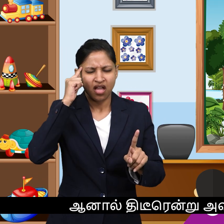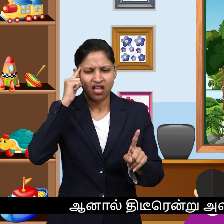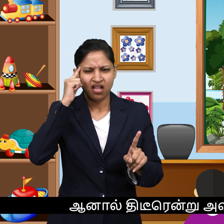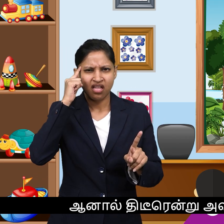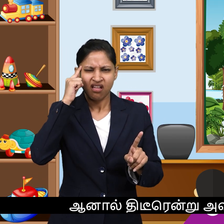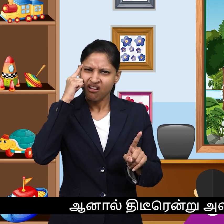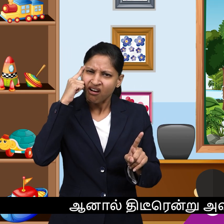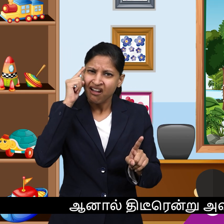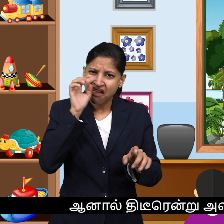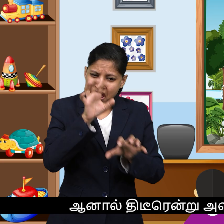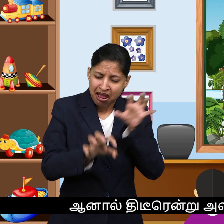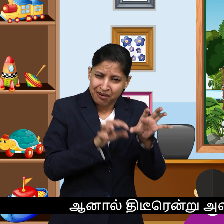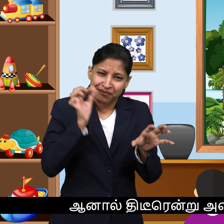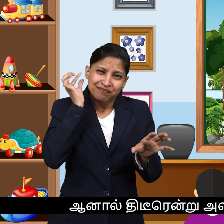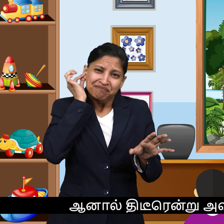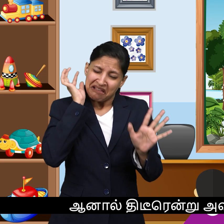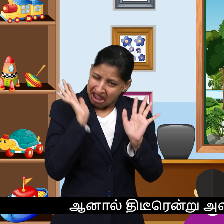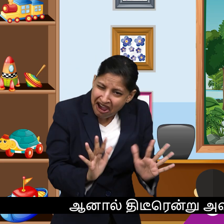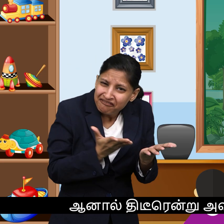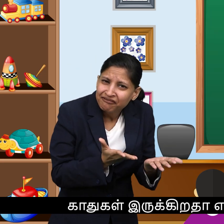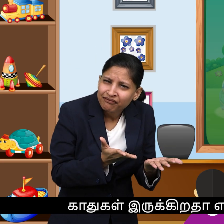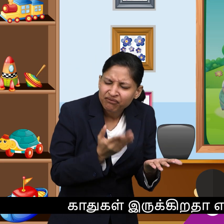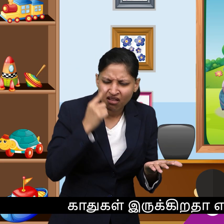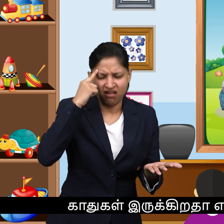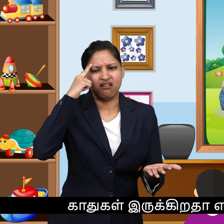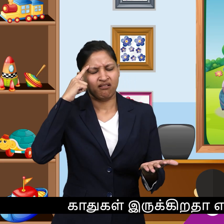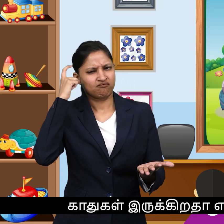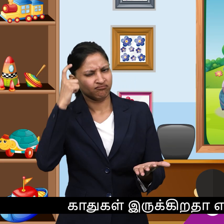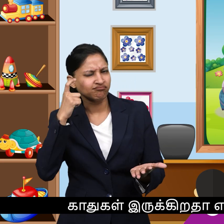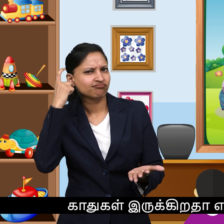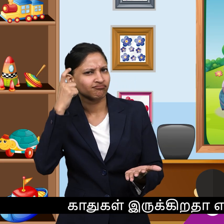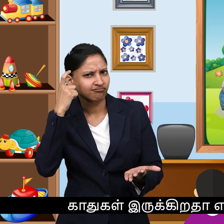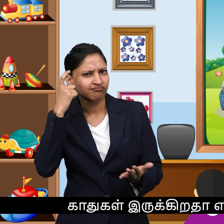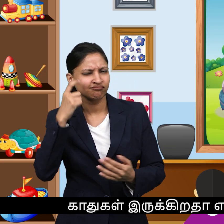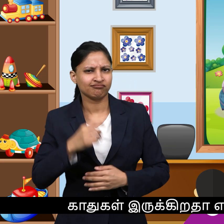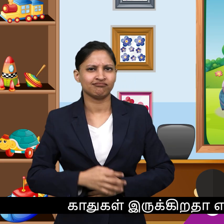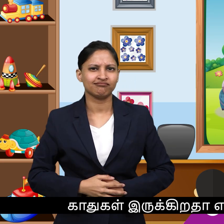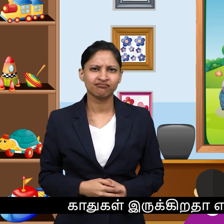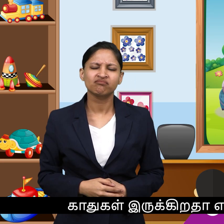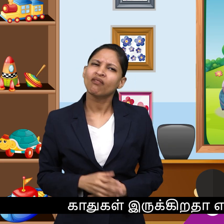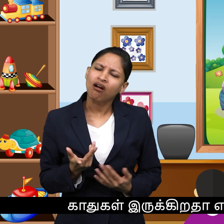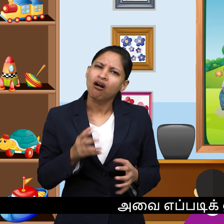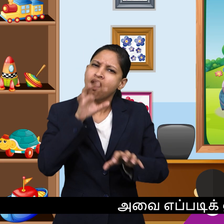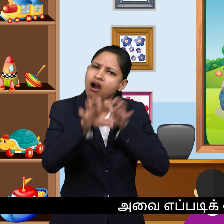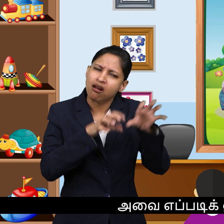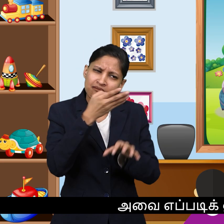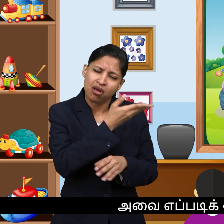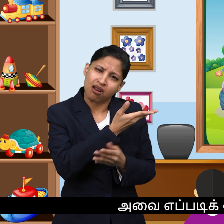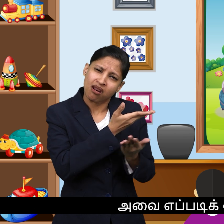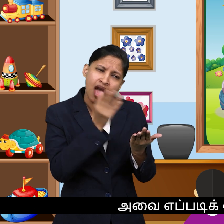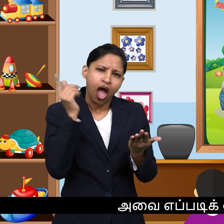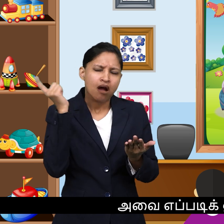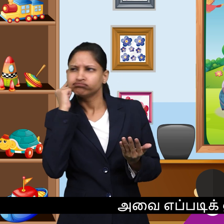ஆனால் திடீரென்று அவர்கள் எல்லா விலங்குகளுக்கும் காதுகள் இருக்கிறதா என்று சிந்திக்க ஆரம்பித்தனர்.